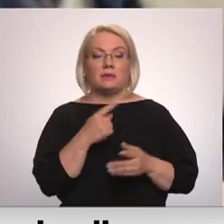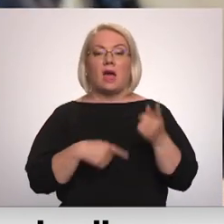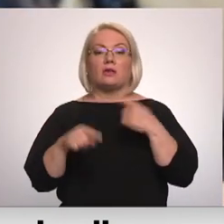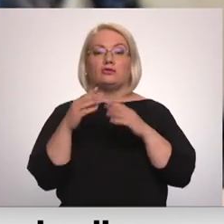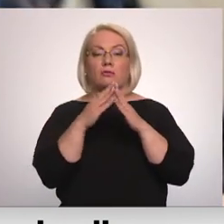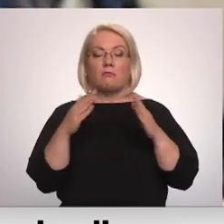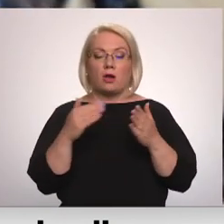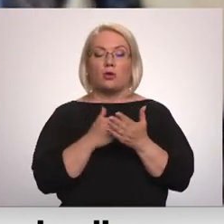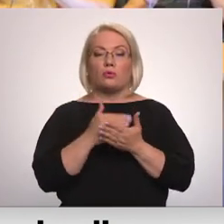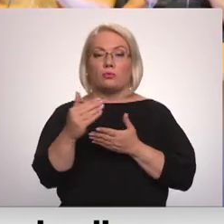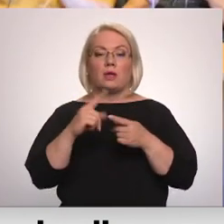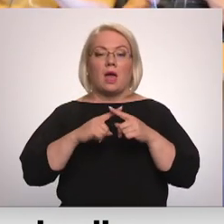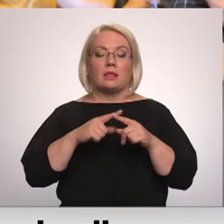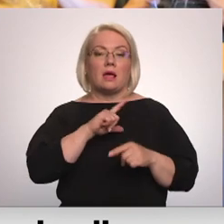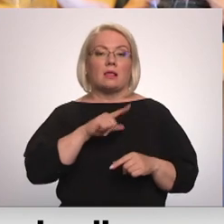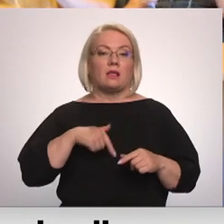adīt latviešu cimdus.